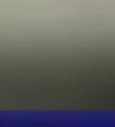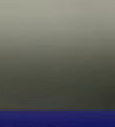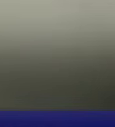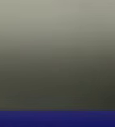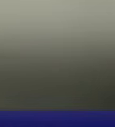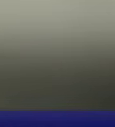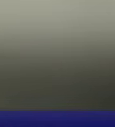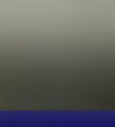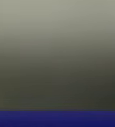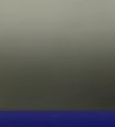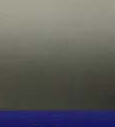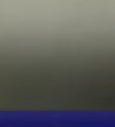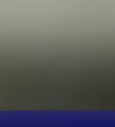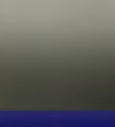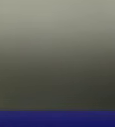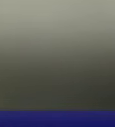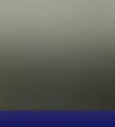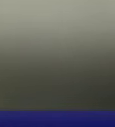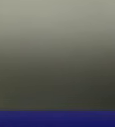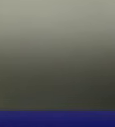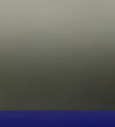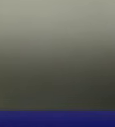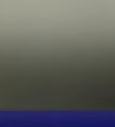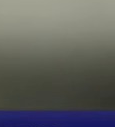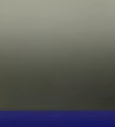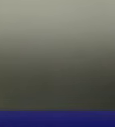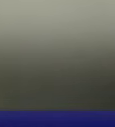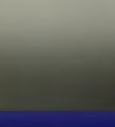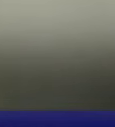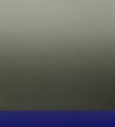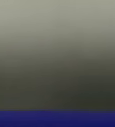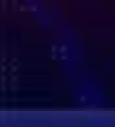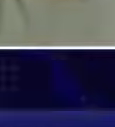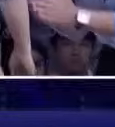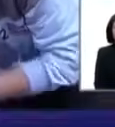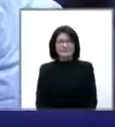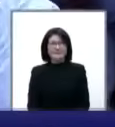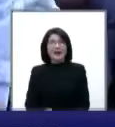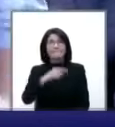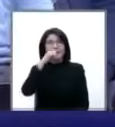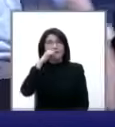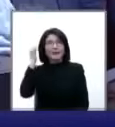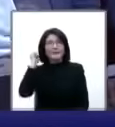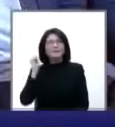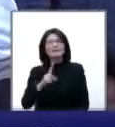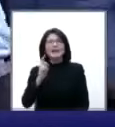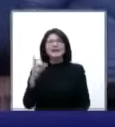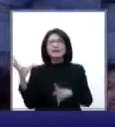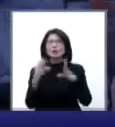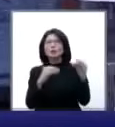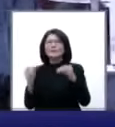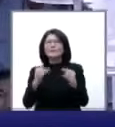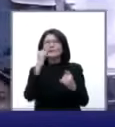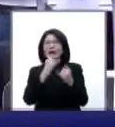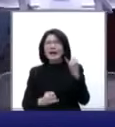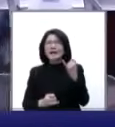Jadi kesantunan ini bahkan saya mengatakan ada ee cross culturer yang eh tetap masih dipegang jadi